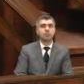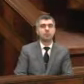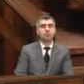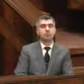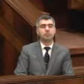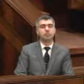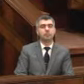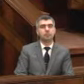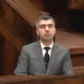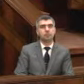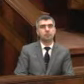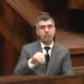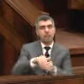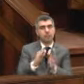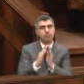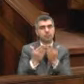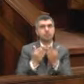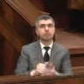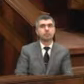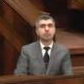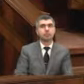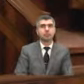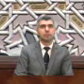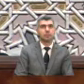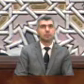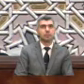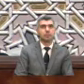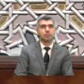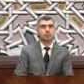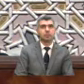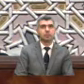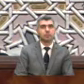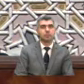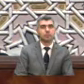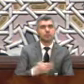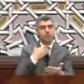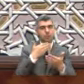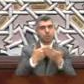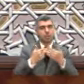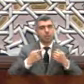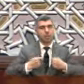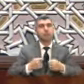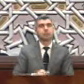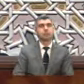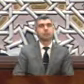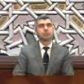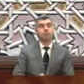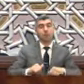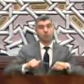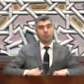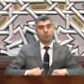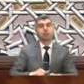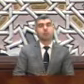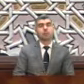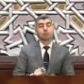الى تعقيب المجموعه النيابيه لتقدم الشرفيات. تفضلي سيده النائبه. شكرا سيد الرئيس. سيد الوزير اللي استشفيناه